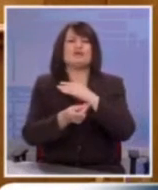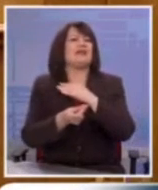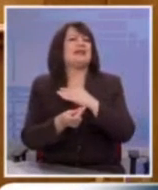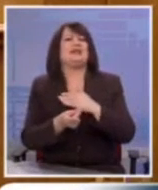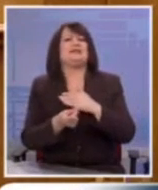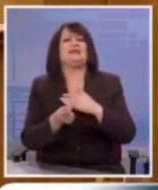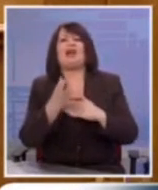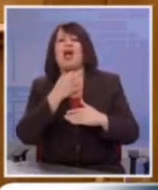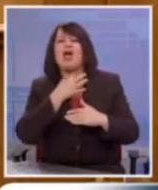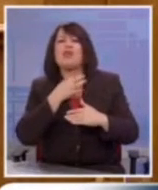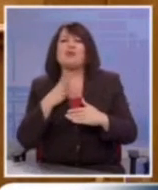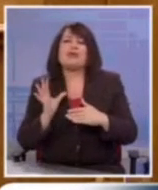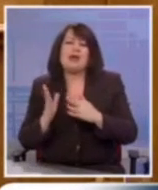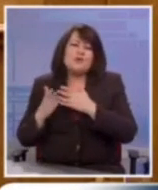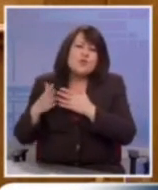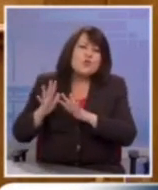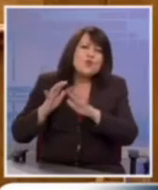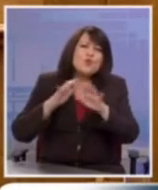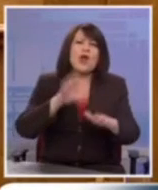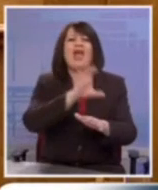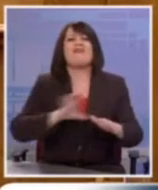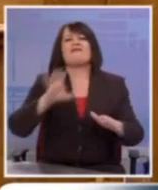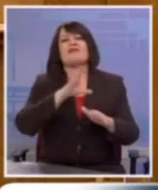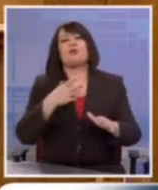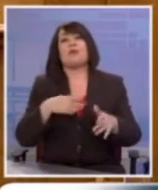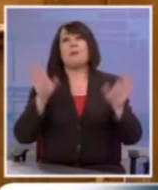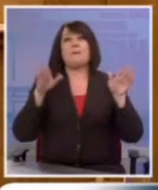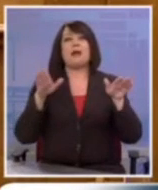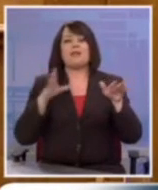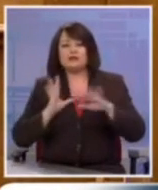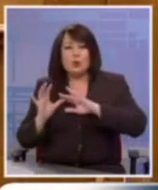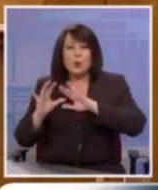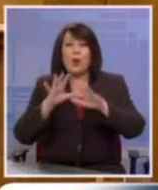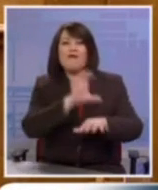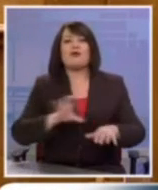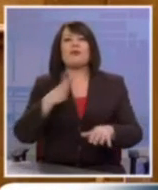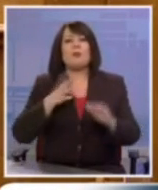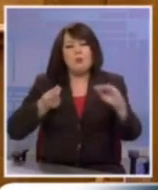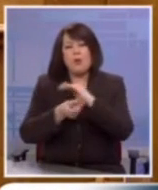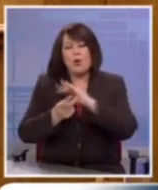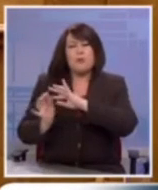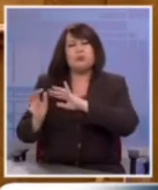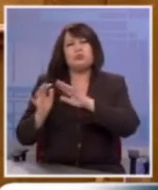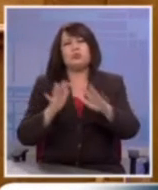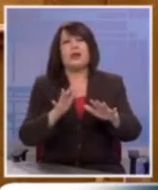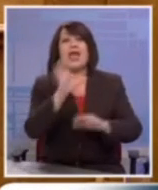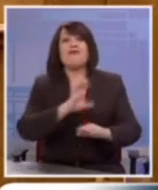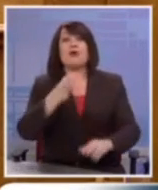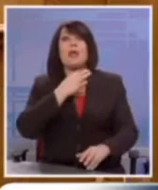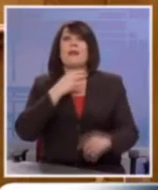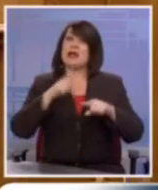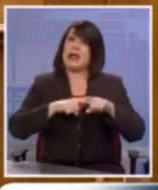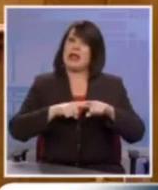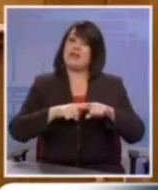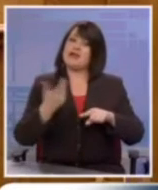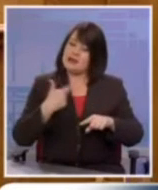μπουν στον παράδεισο, σε εισαγωγικά, της ευρωπαϊκής πραγματικότητας. Η Ευρώπη έχει ανάγκη την Ελλάδα και η Ελλάδα